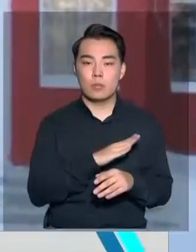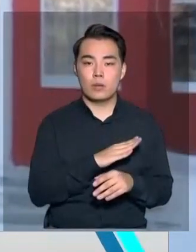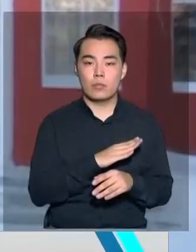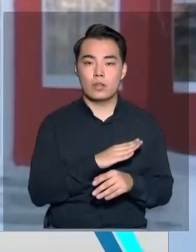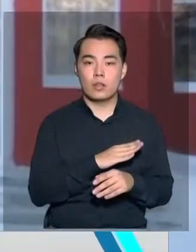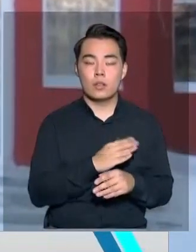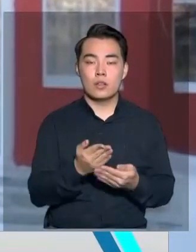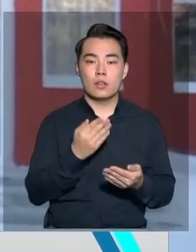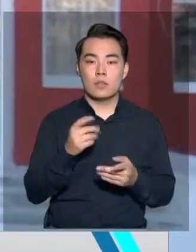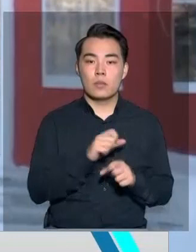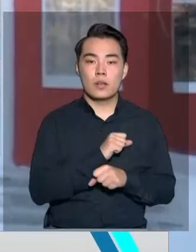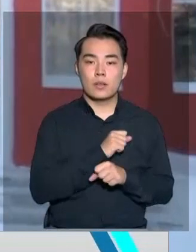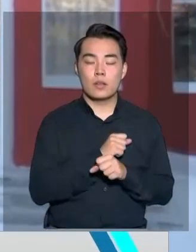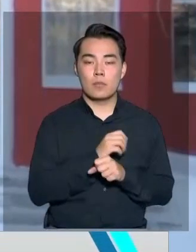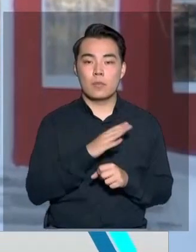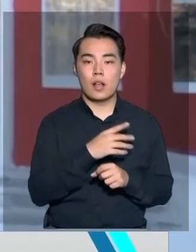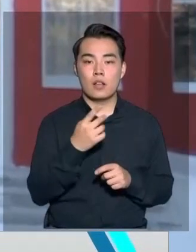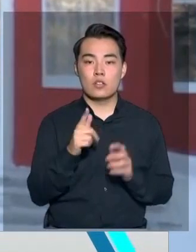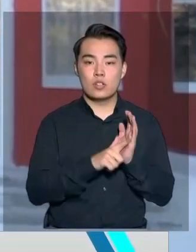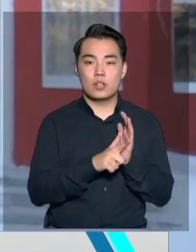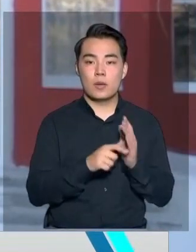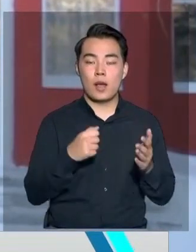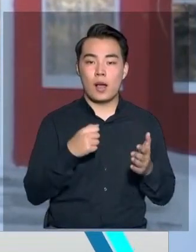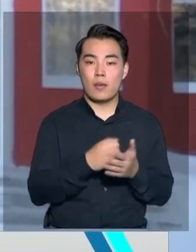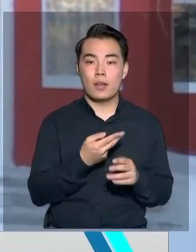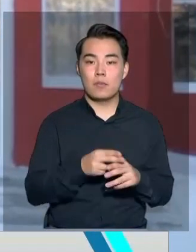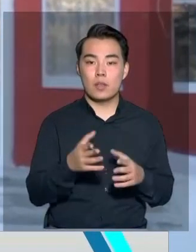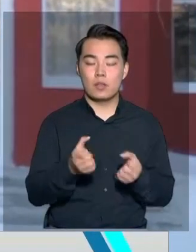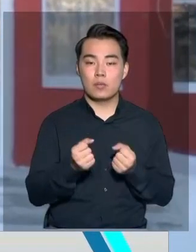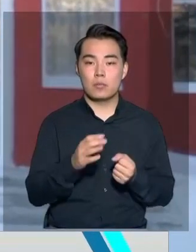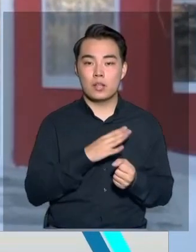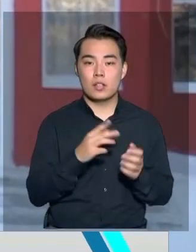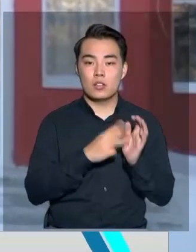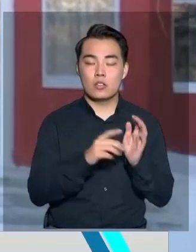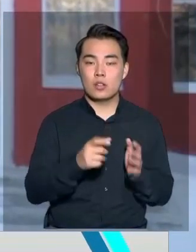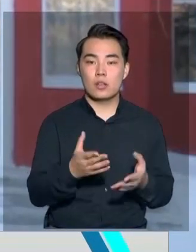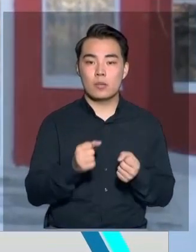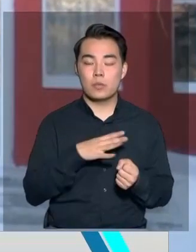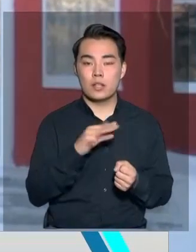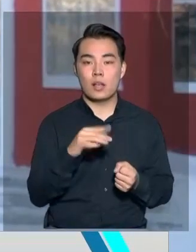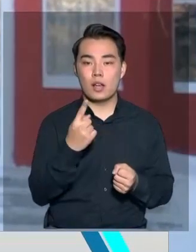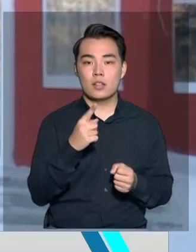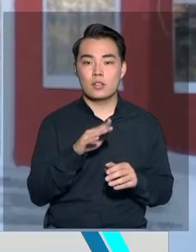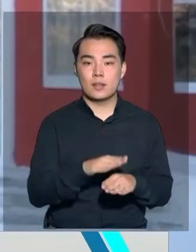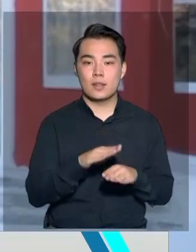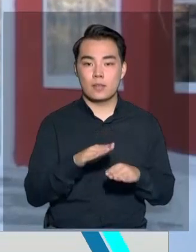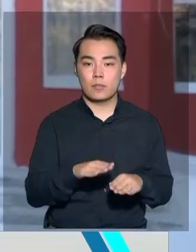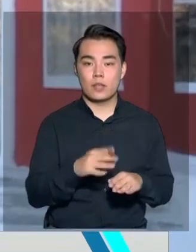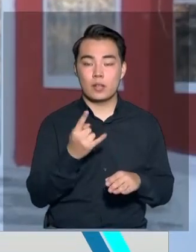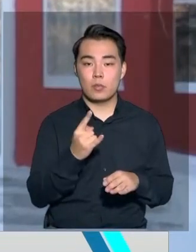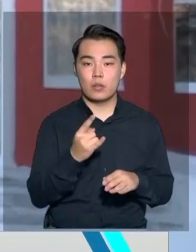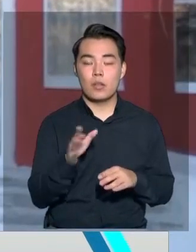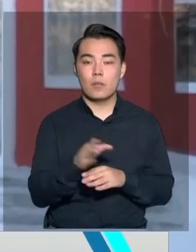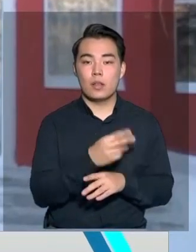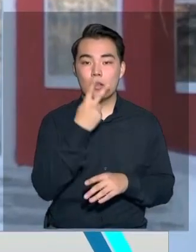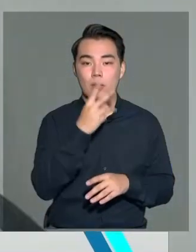демалыс күндері Ақтөбе облысында 7 авариялық құтқару жұмыстары жүргізілді. Соның ішінде 8 адам құтқарылып, оның ішінде 1 бала. 146 адам жылыту